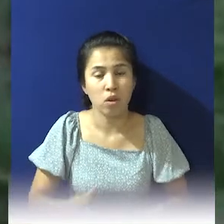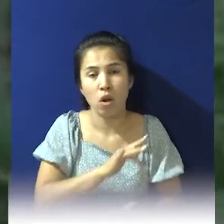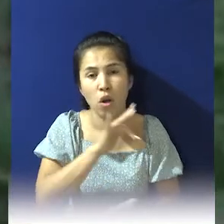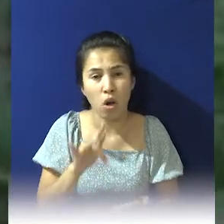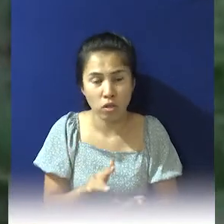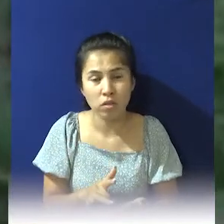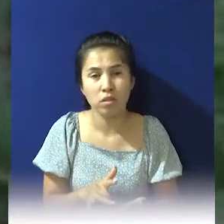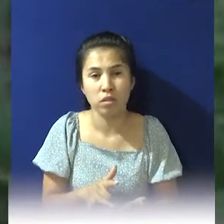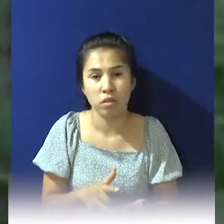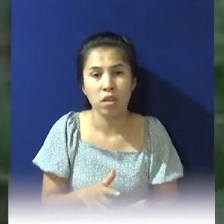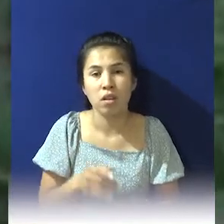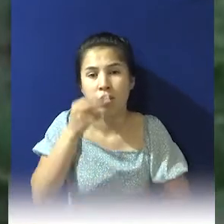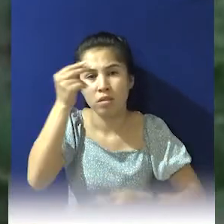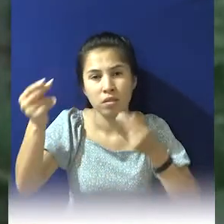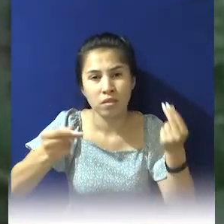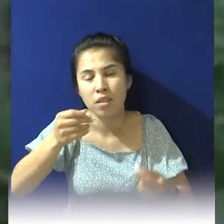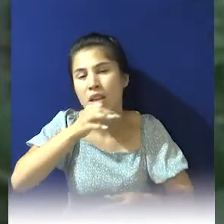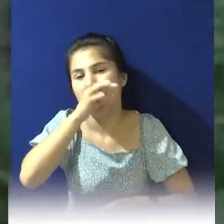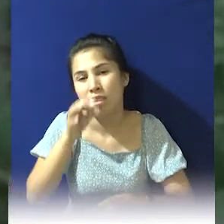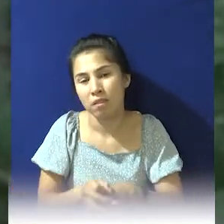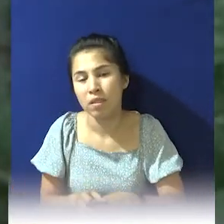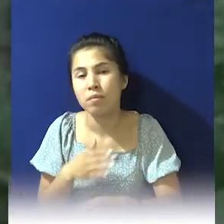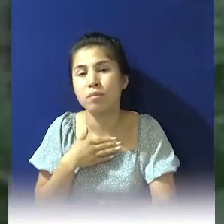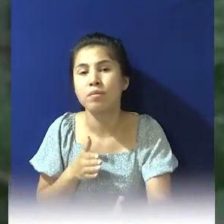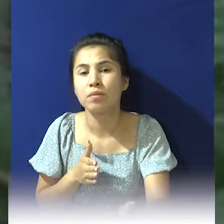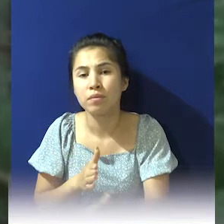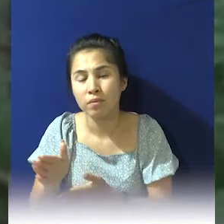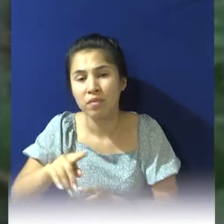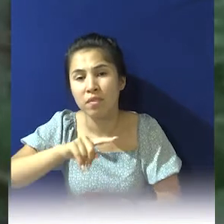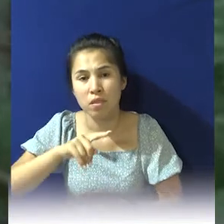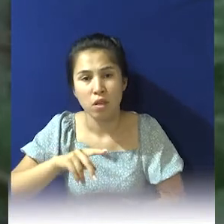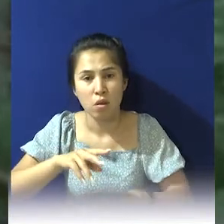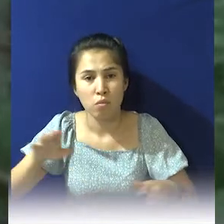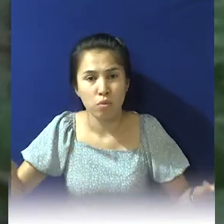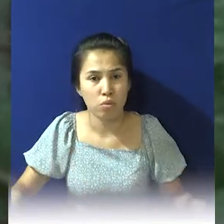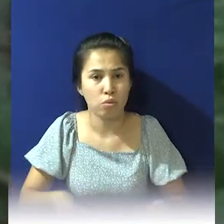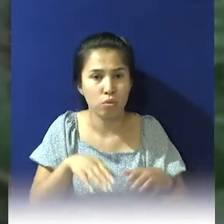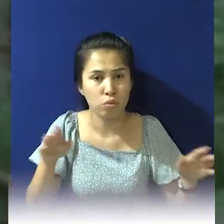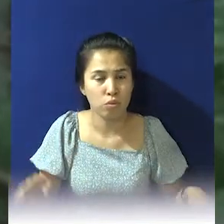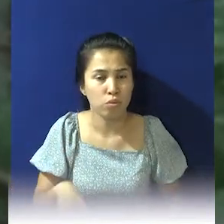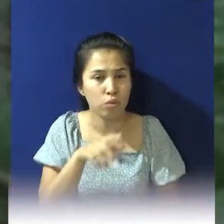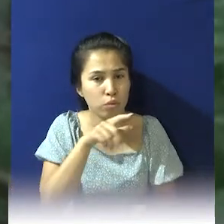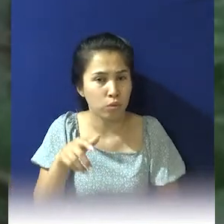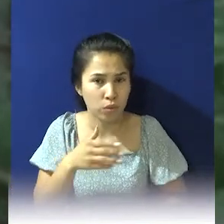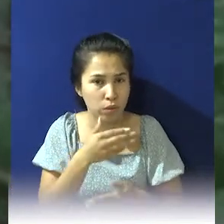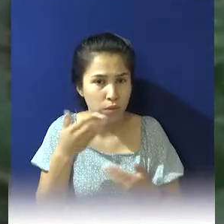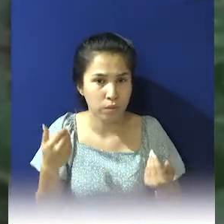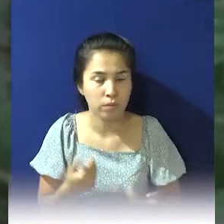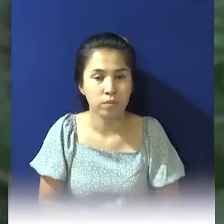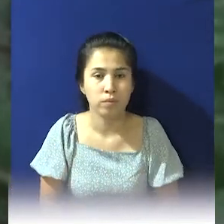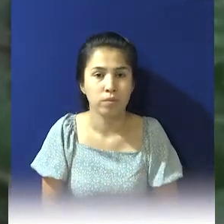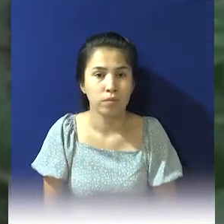щиты на каждых этажах находятся в неудовлетворительном состоянии.